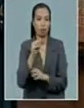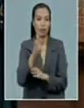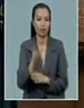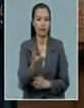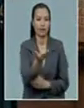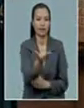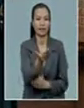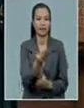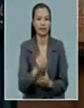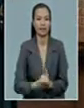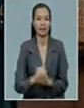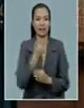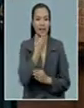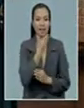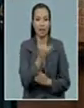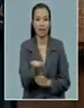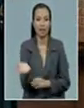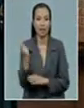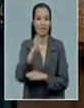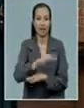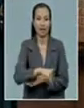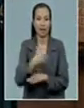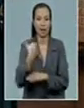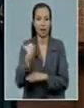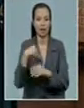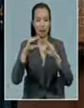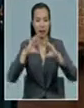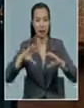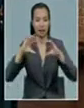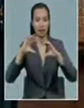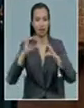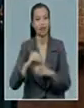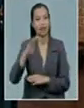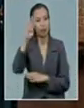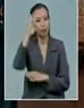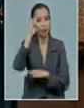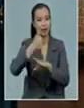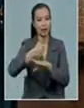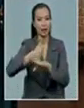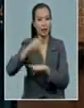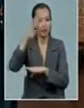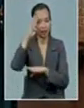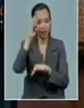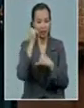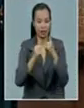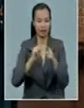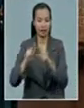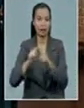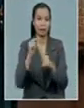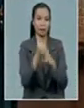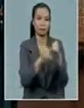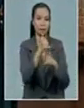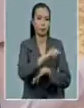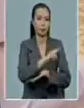ภาพบรรยากาศด้วยนะคะที่ตลอดทั้งวันปรากฏว่ามีข้าราชการแล้วก็ผู้บัญชาการเหล่าทัพนะคะต่างเข้าอวยพรอย่างต่อเนื่องค่ะ